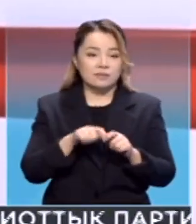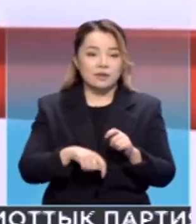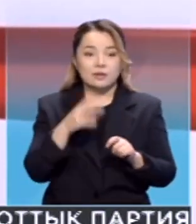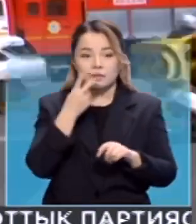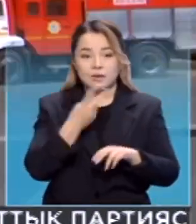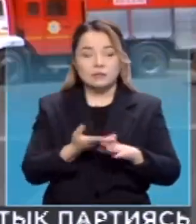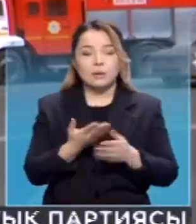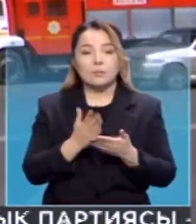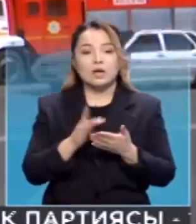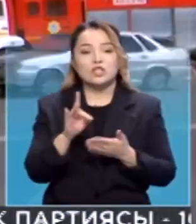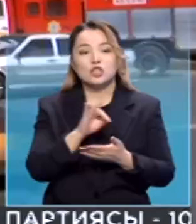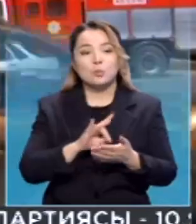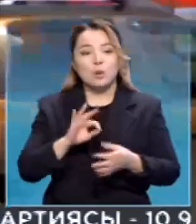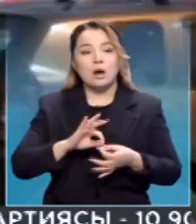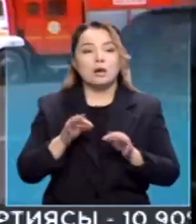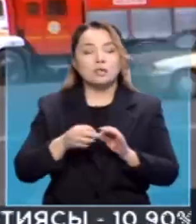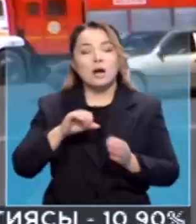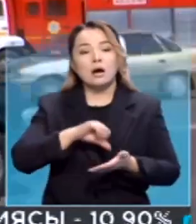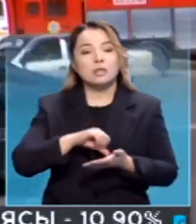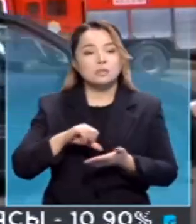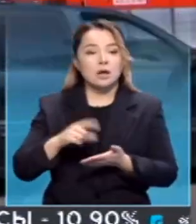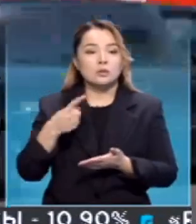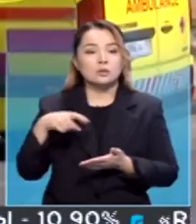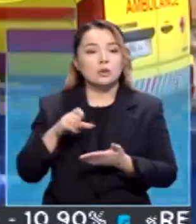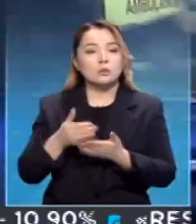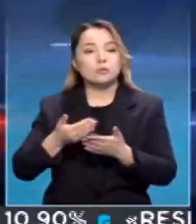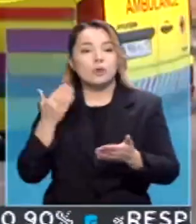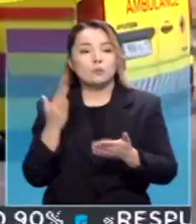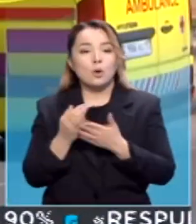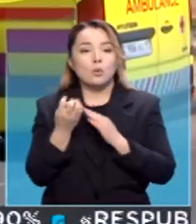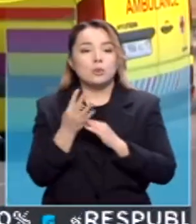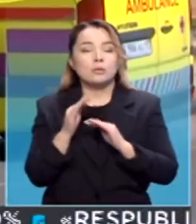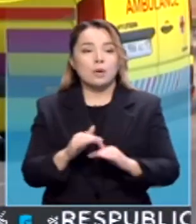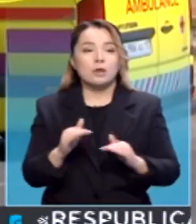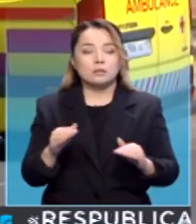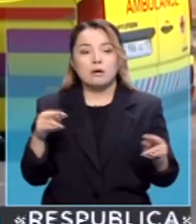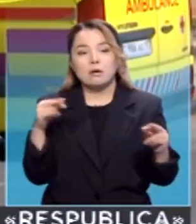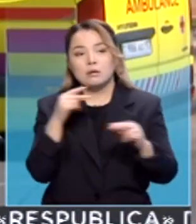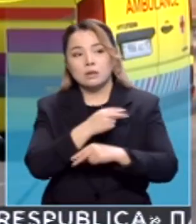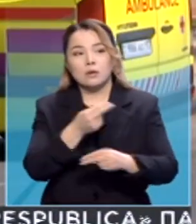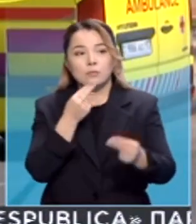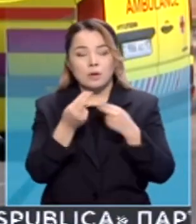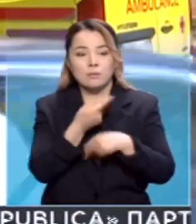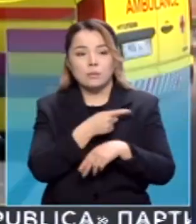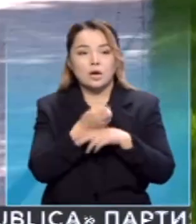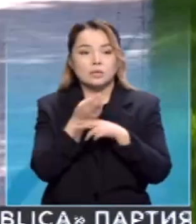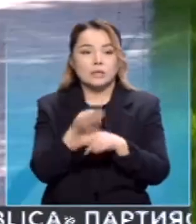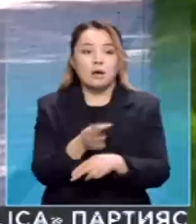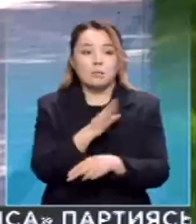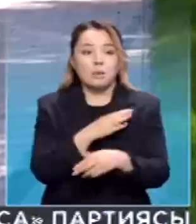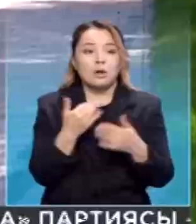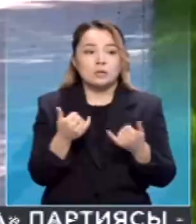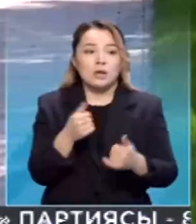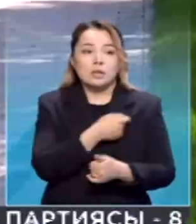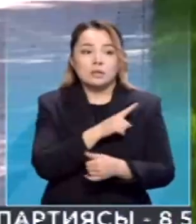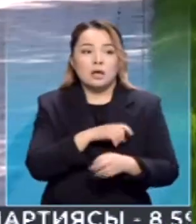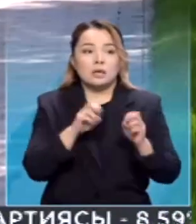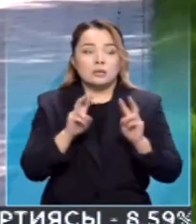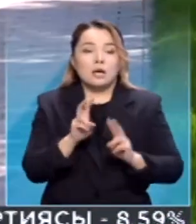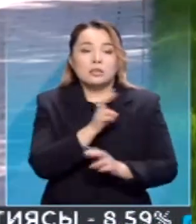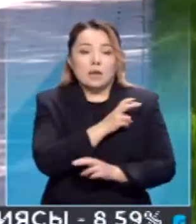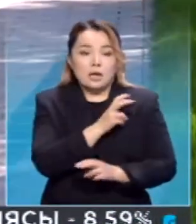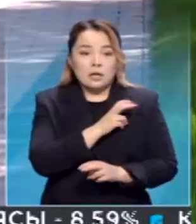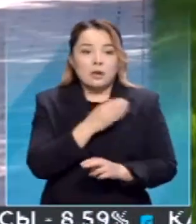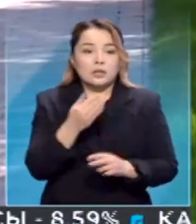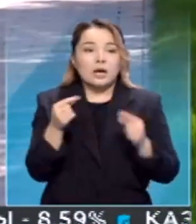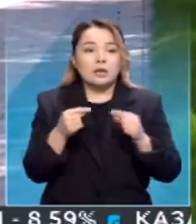aptada Respublikalıq Olimpiadağa qatısqan oquşulardın ışınde 14 bala tamaktan ulanıp, auruxanağa tüsken boladın. Alayda sanitar dərgerler